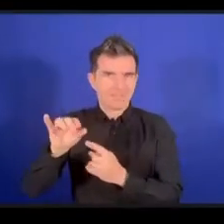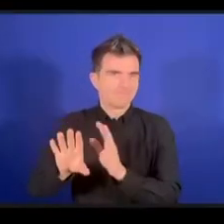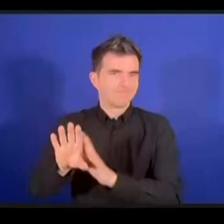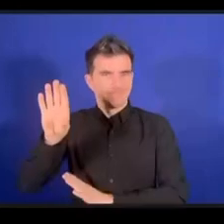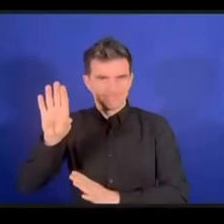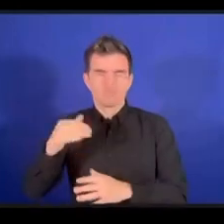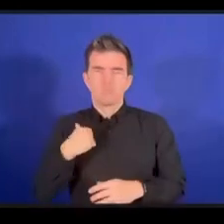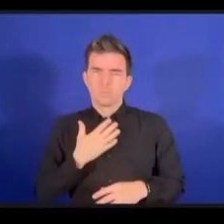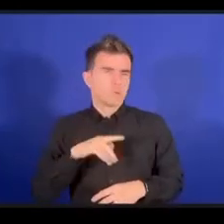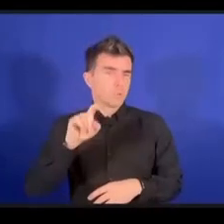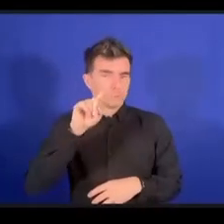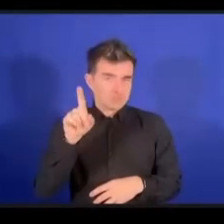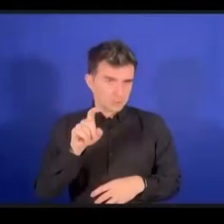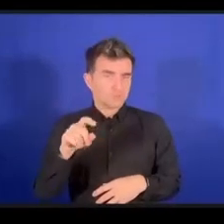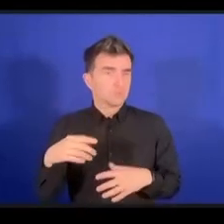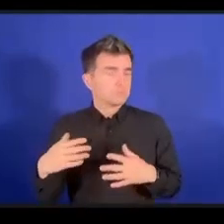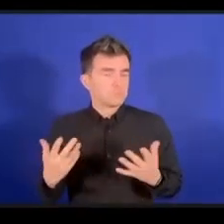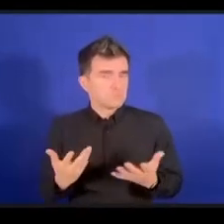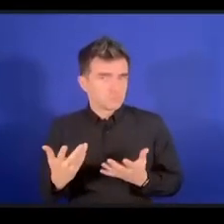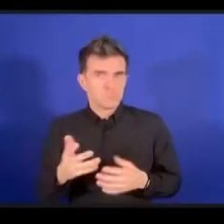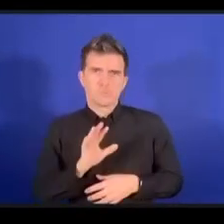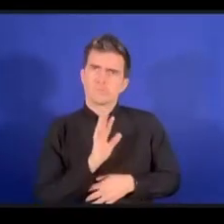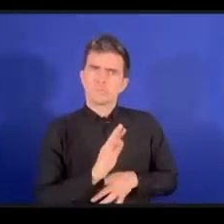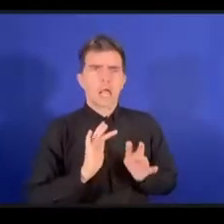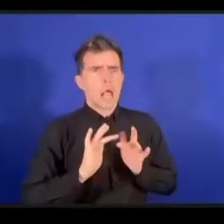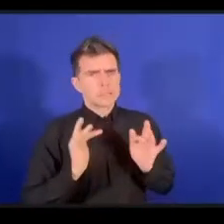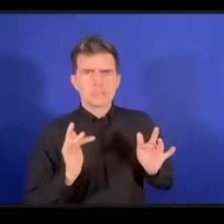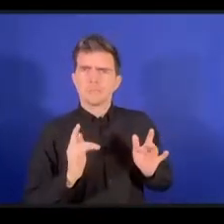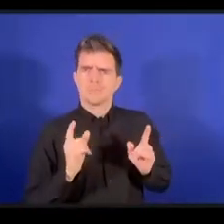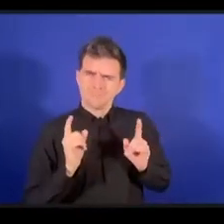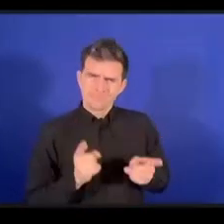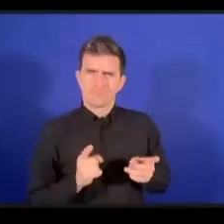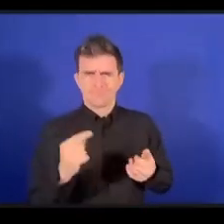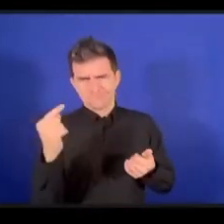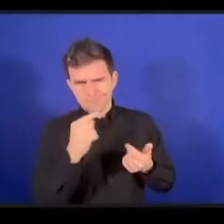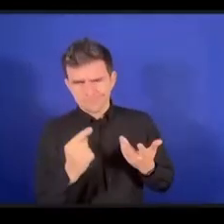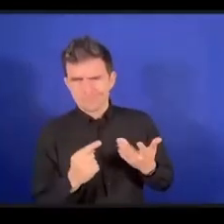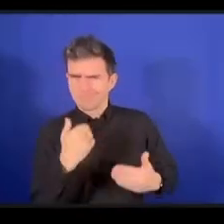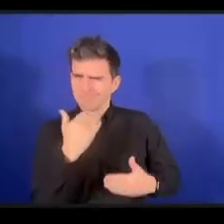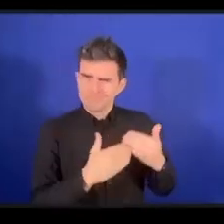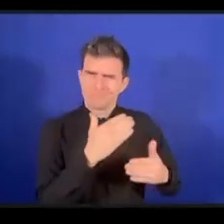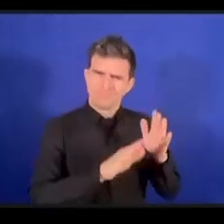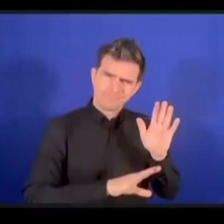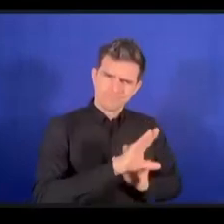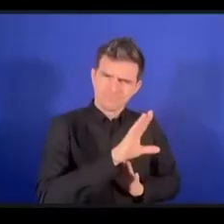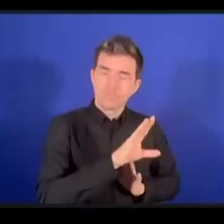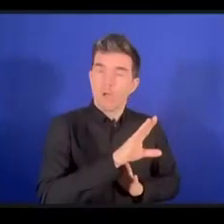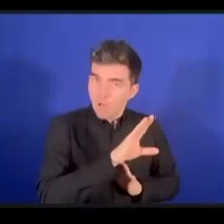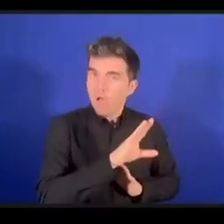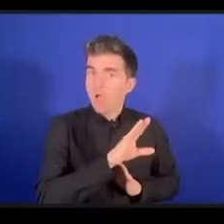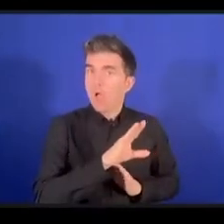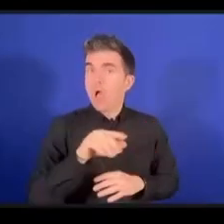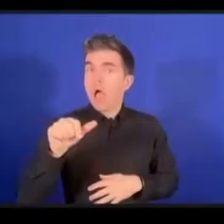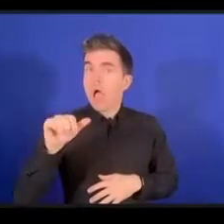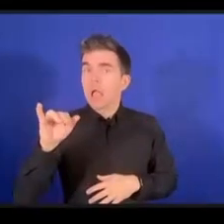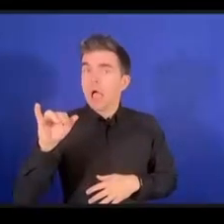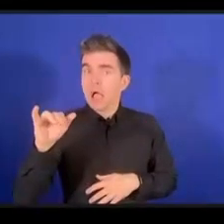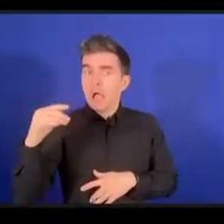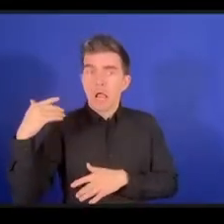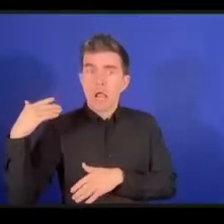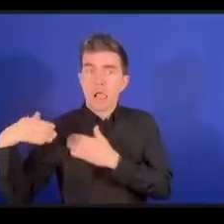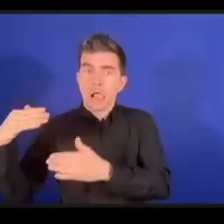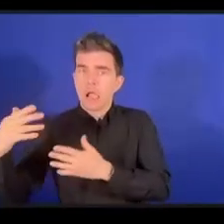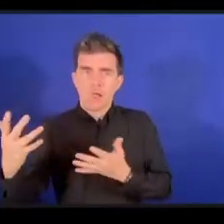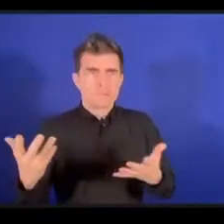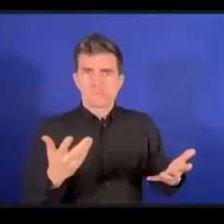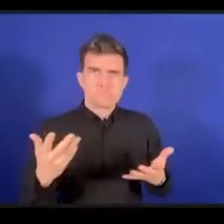就人工智能对这个核心的互联网价值是否有威胁，或者是互